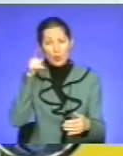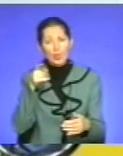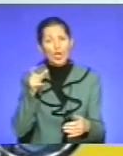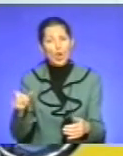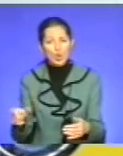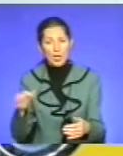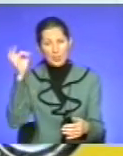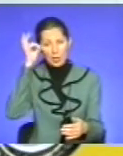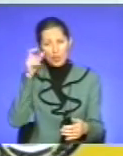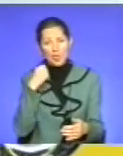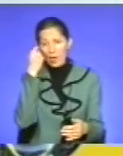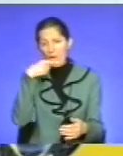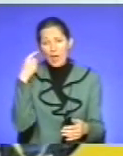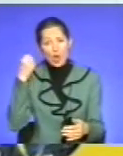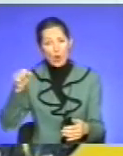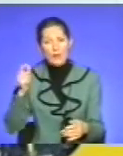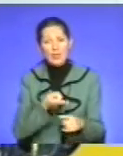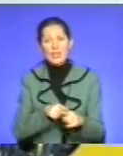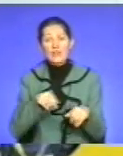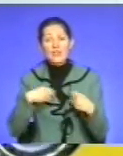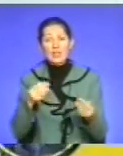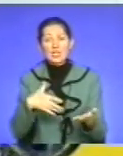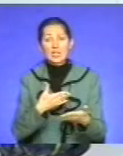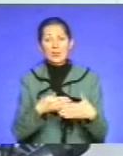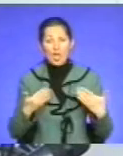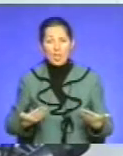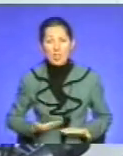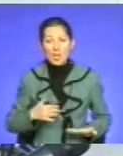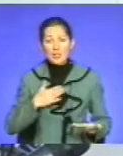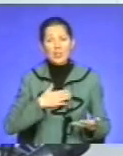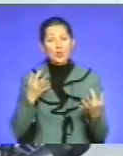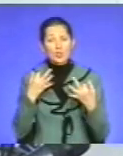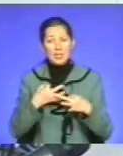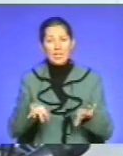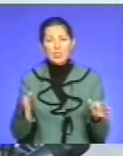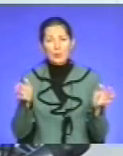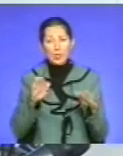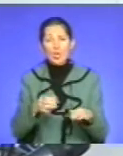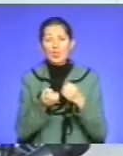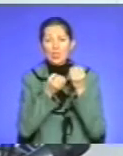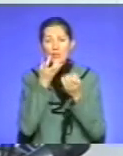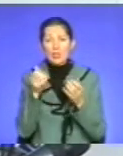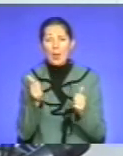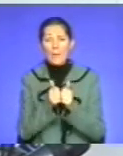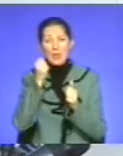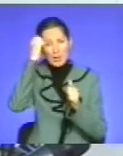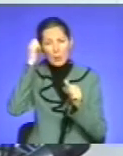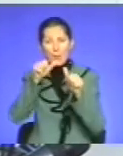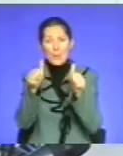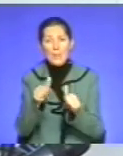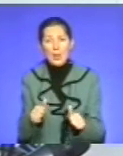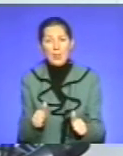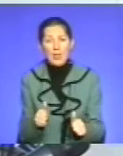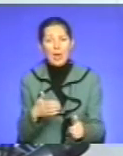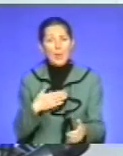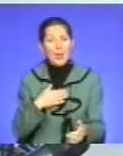віддали своє життя за нашу незалежність, покладаючи сьогодні квіти біля стелли, це я маю на увазі попередній захід, ми